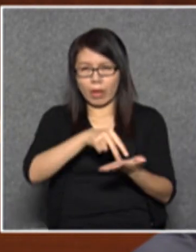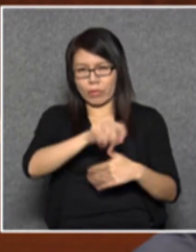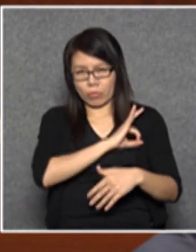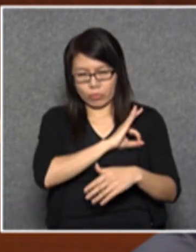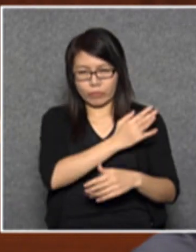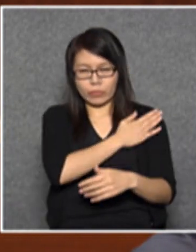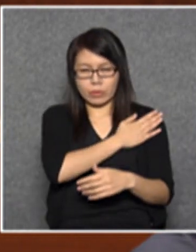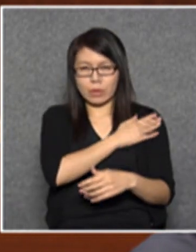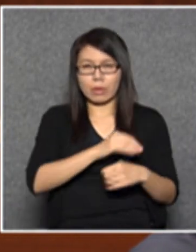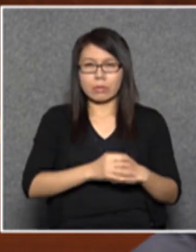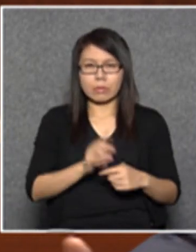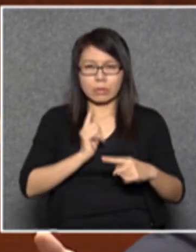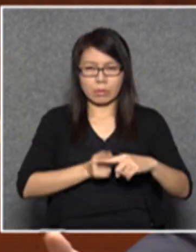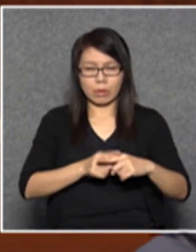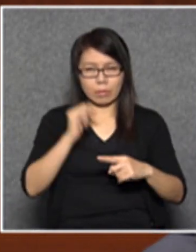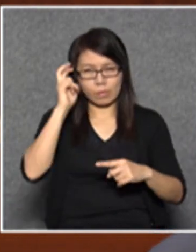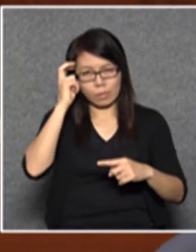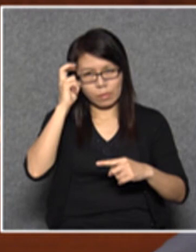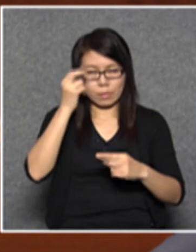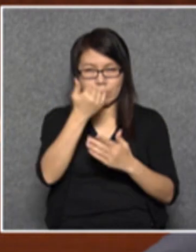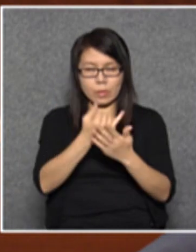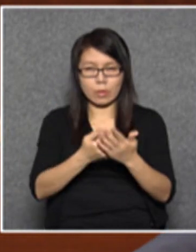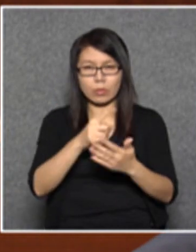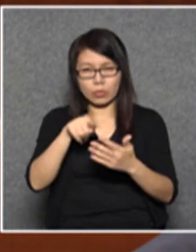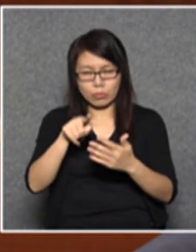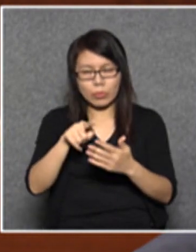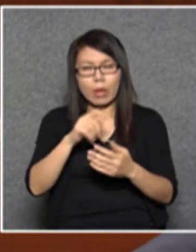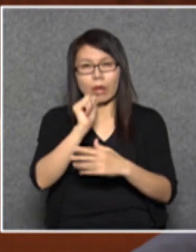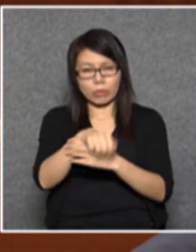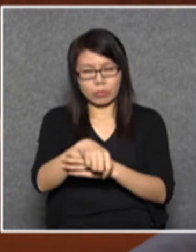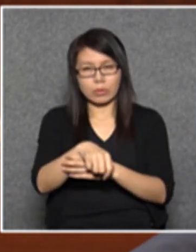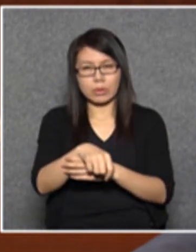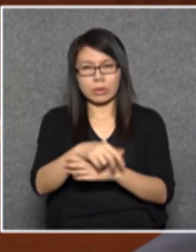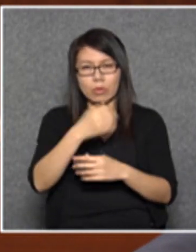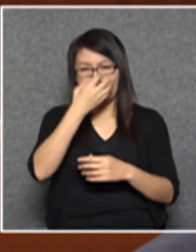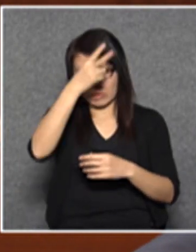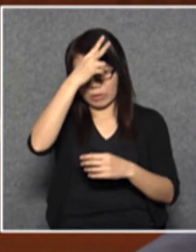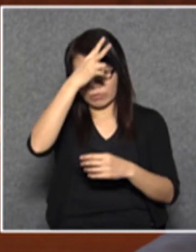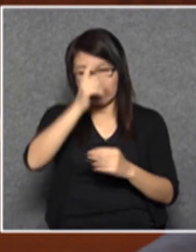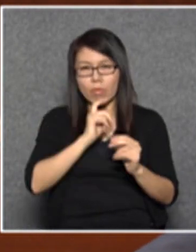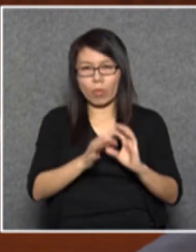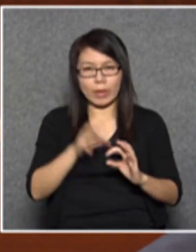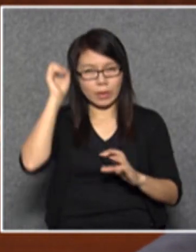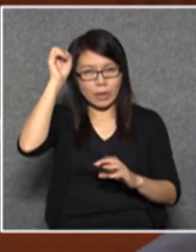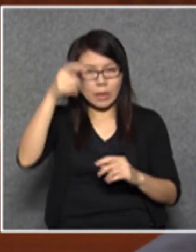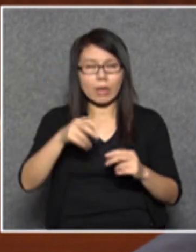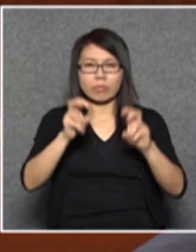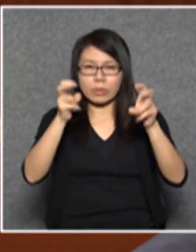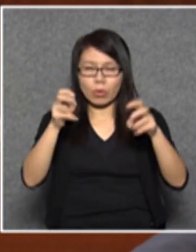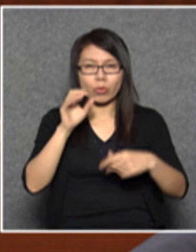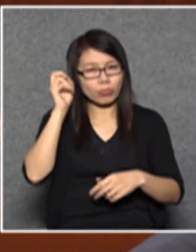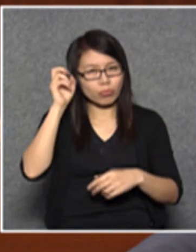哋審議如果佢哋同意又通過特區政府提出嘅一啲建議啊、議案啊、主張啊等